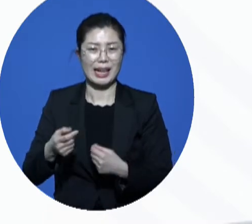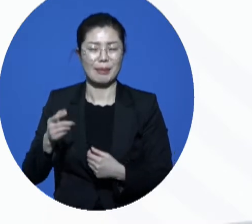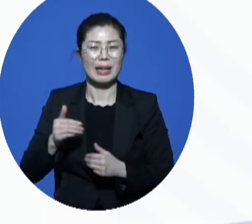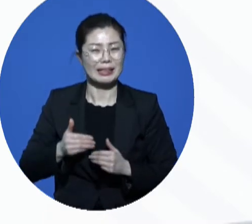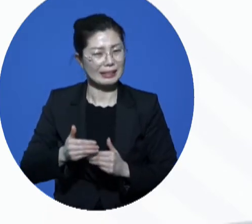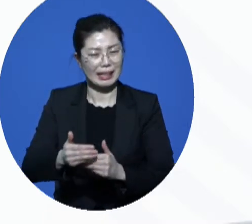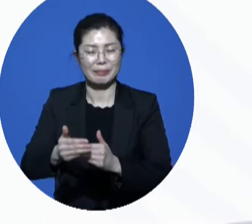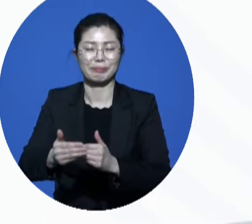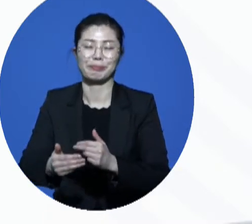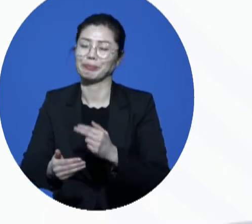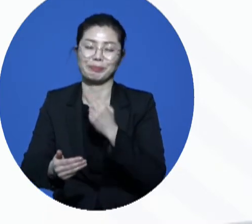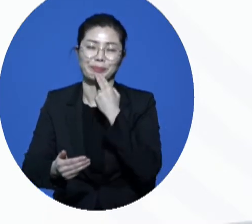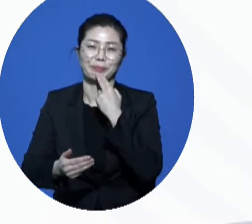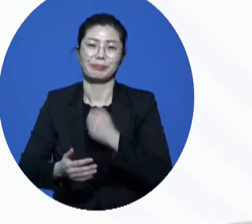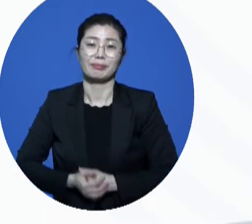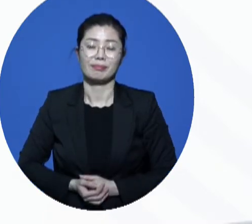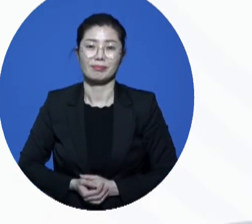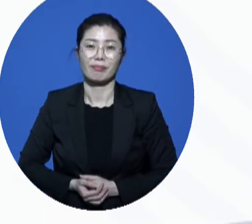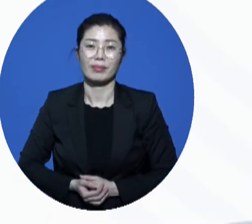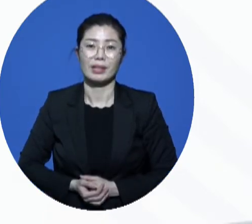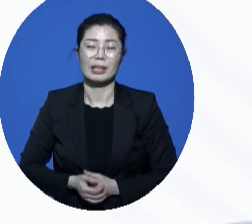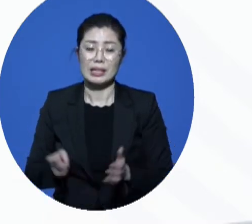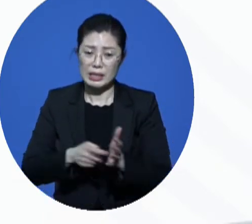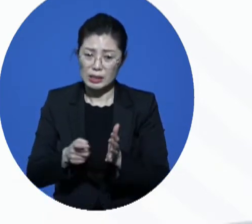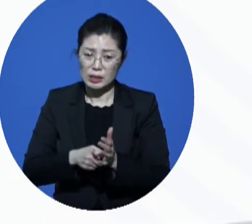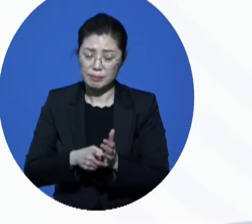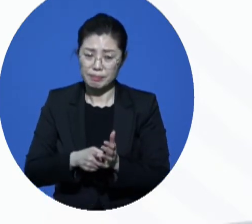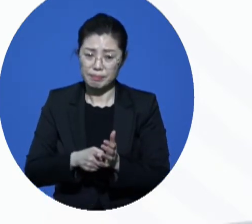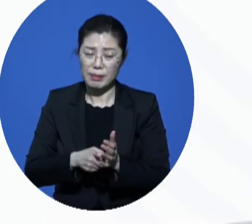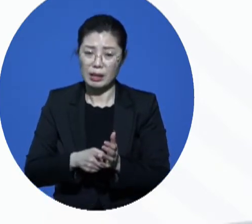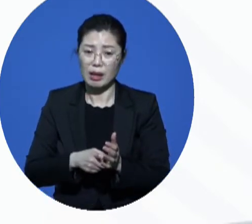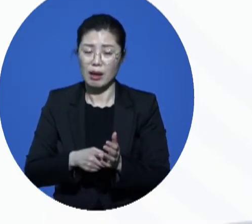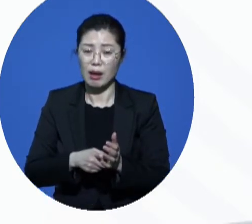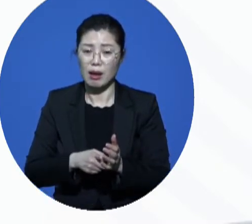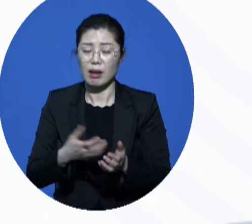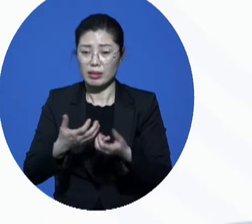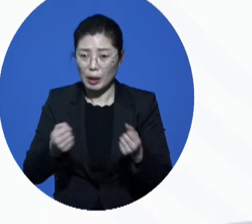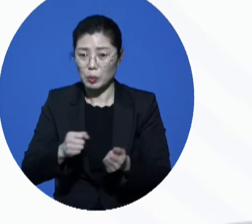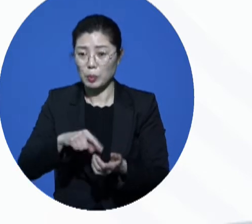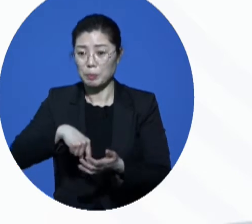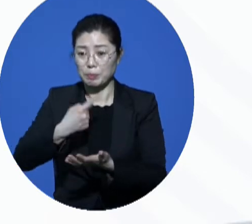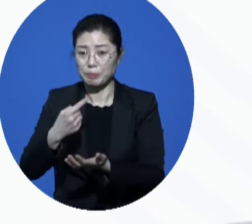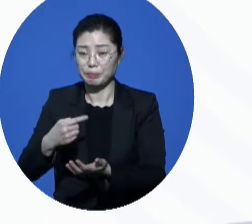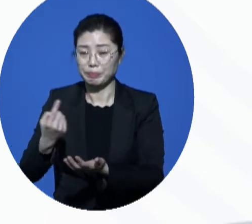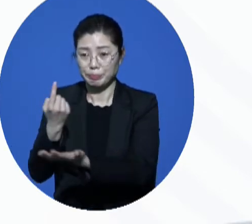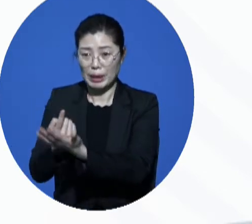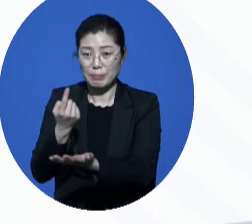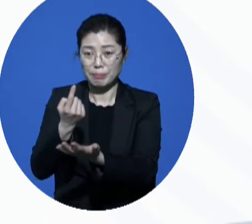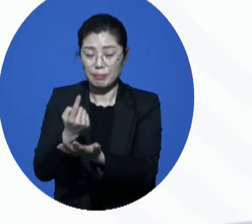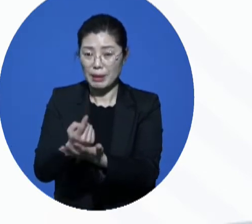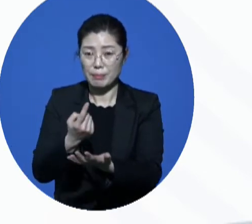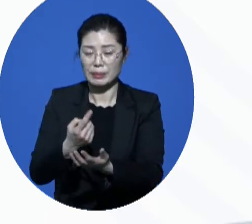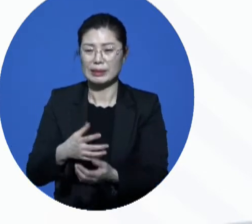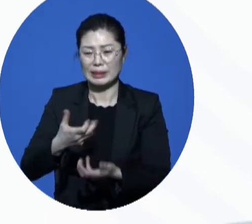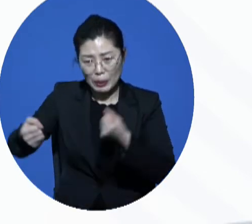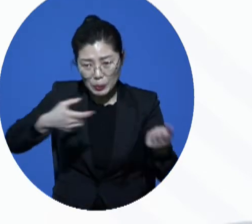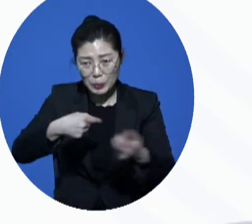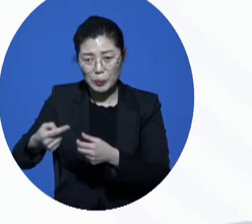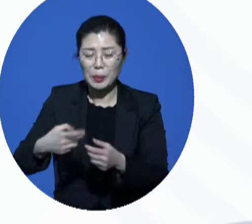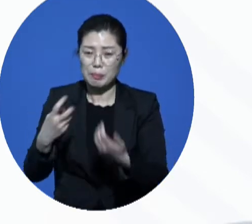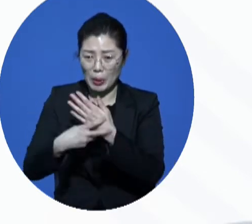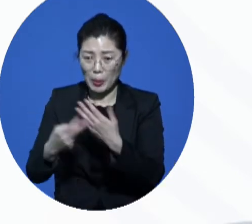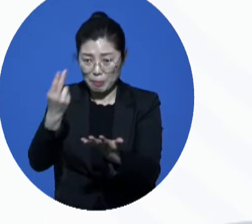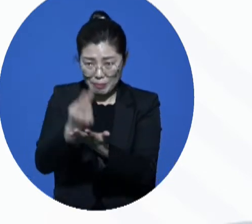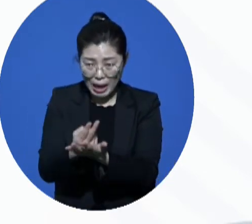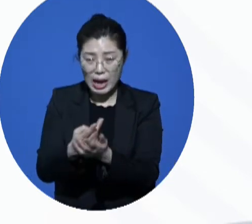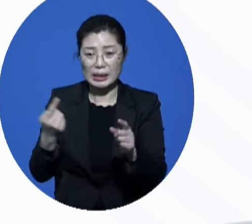됩니다. 긴급 분산 조치는 겨우, 그러니까 확진자에 대해서 병원으로 이동해서 제대로 된 치료를 받게